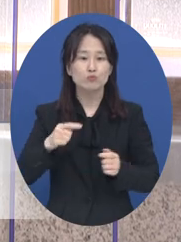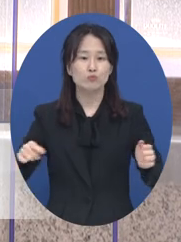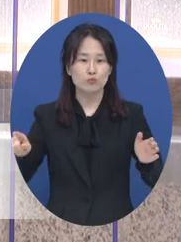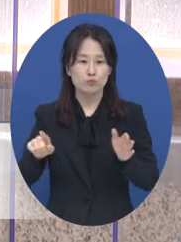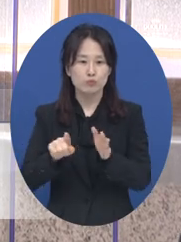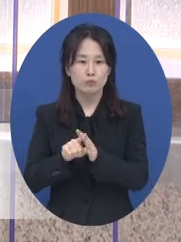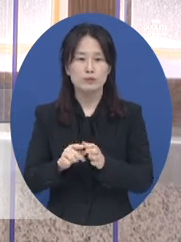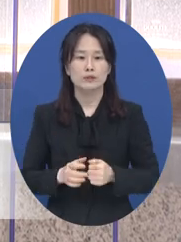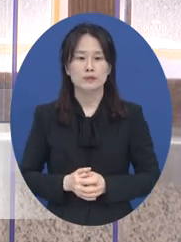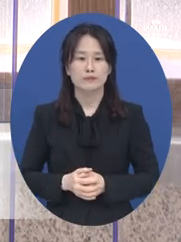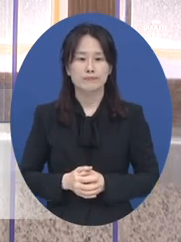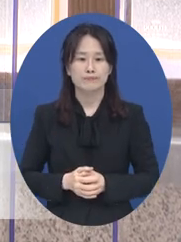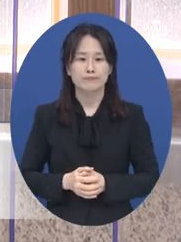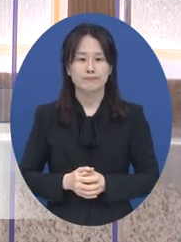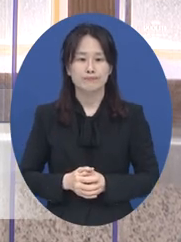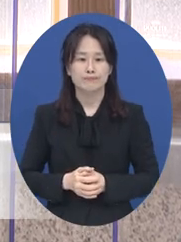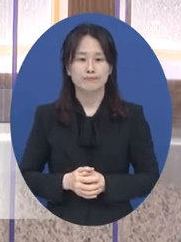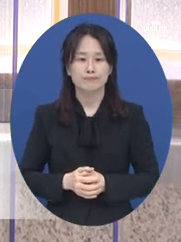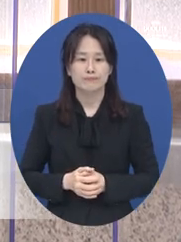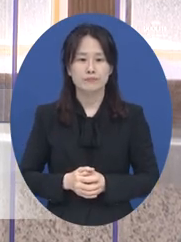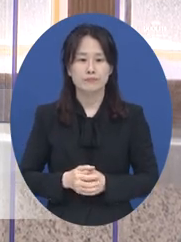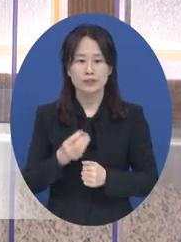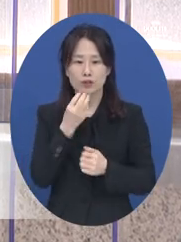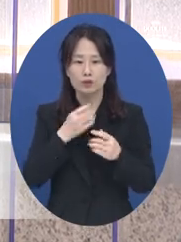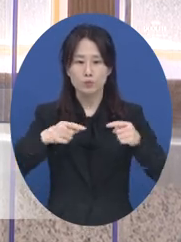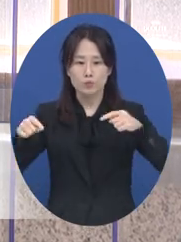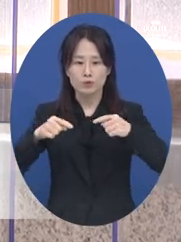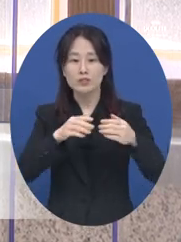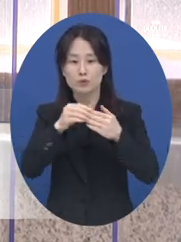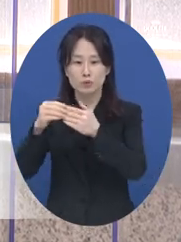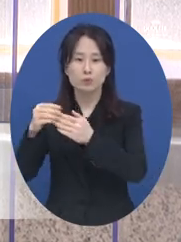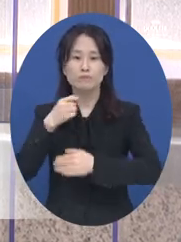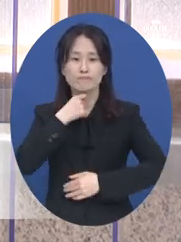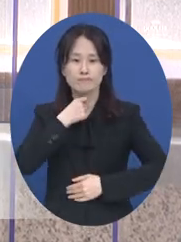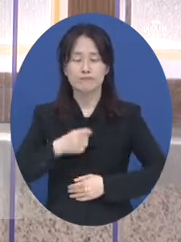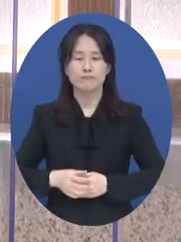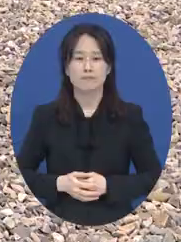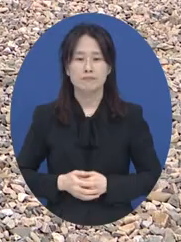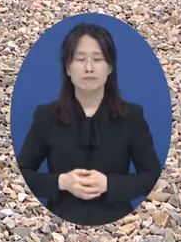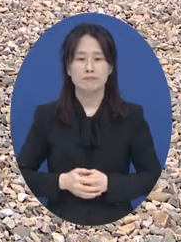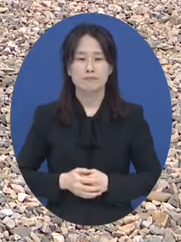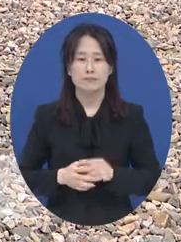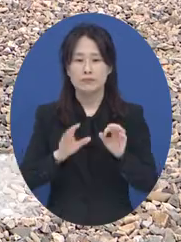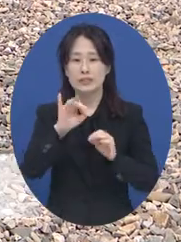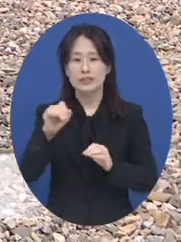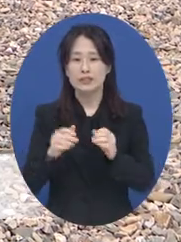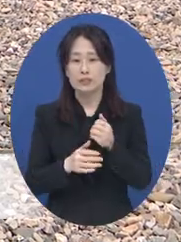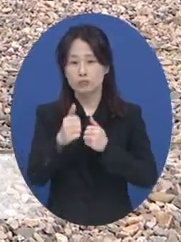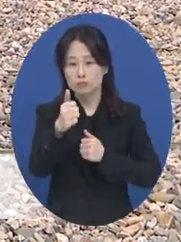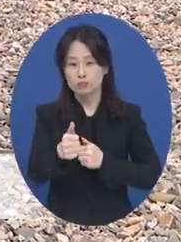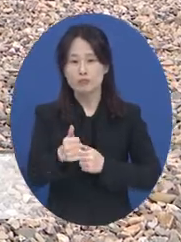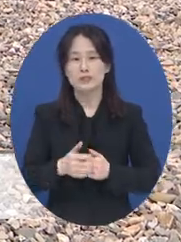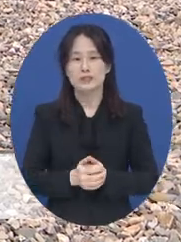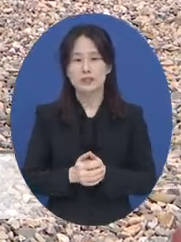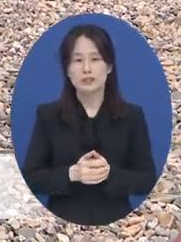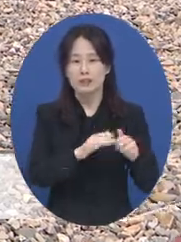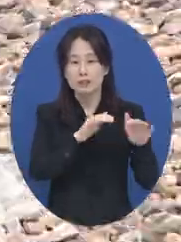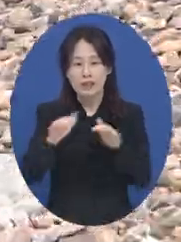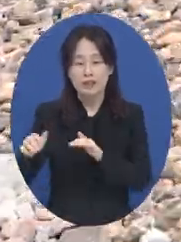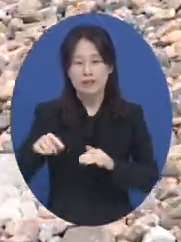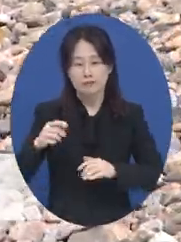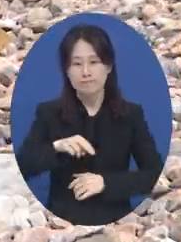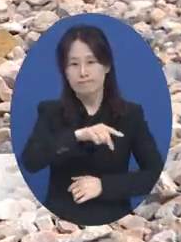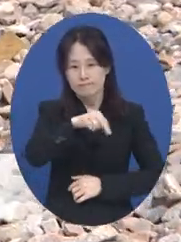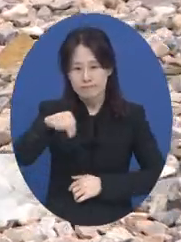가치를 더 높일 수 있도록 우리 도정을 이끌어 나가도록 하겠습니다. 이 부지사는 풍도 해안가를